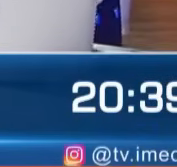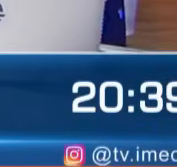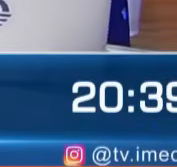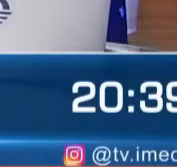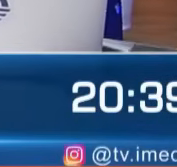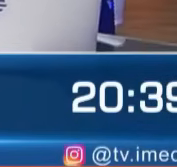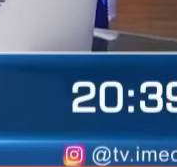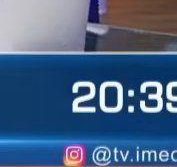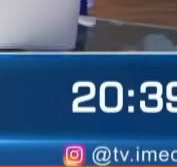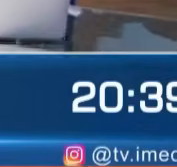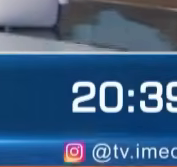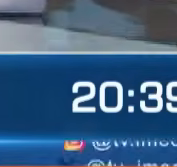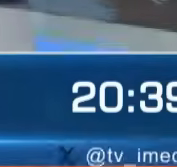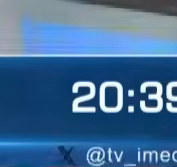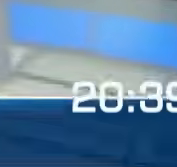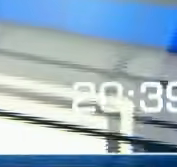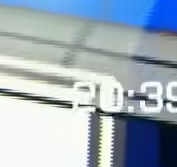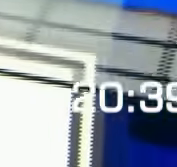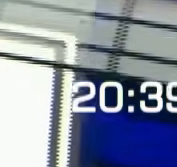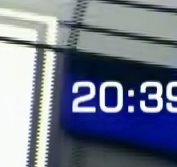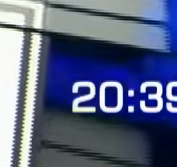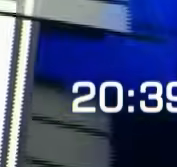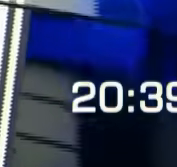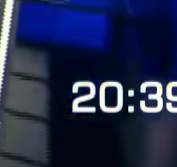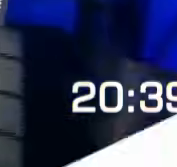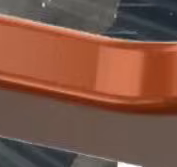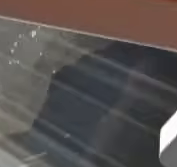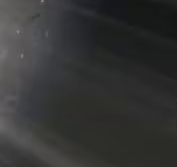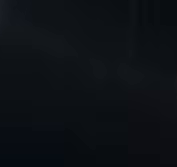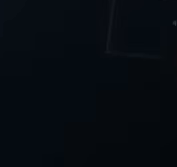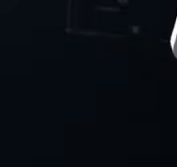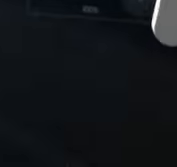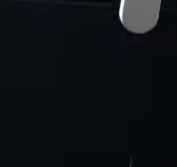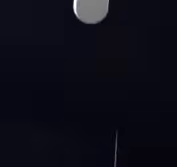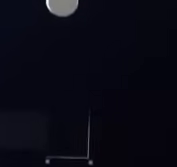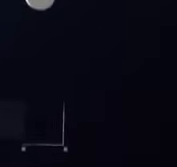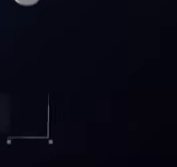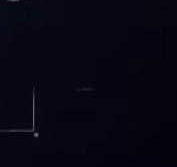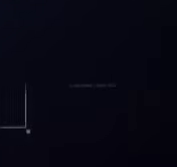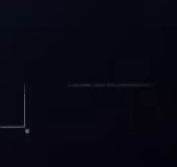Și ofta bitram din mizuci reclamă și